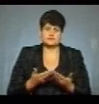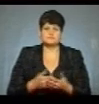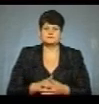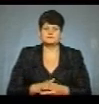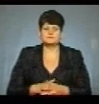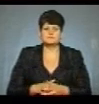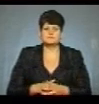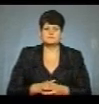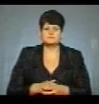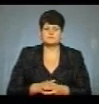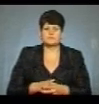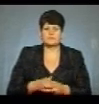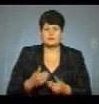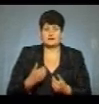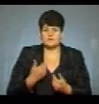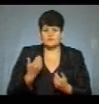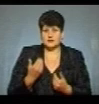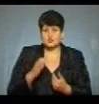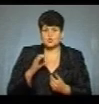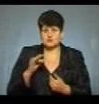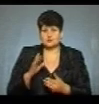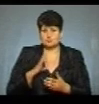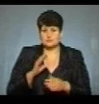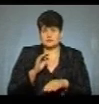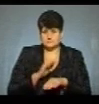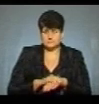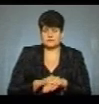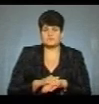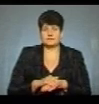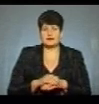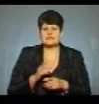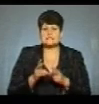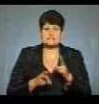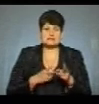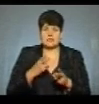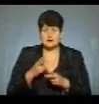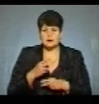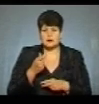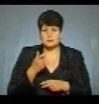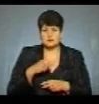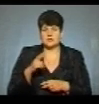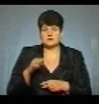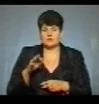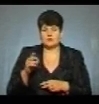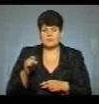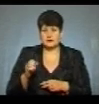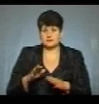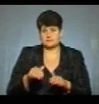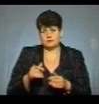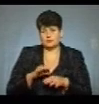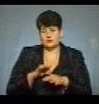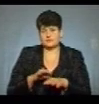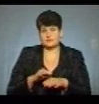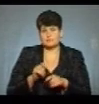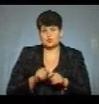реагують? Ваш сюжет буде зафіксовано, ми зафіксуємо як скаргу пана Довбенка і проведемо